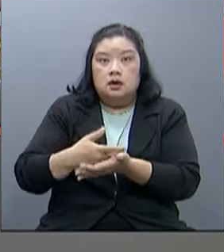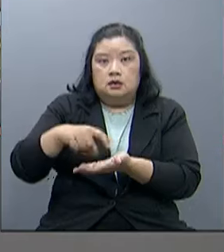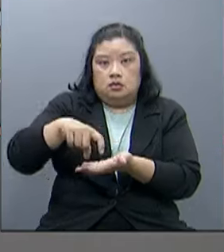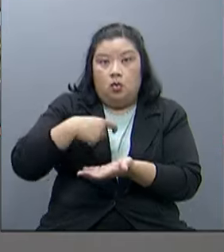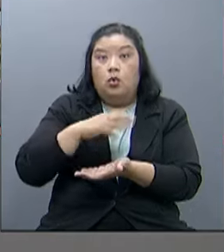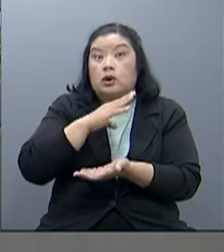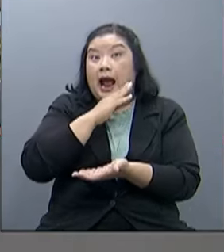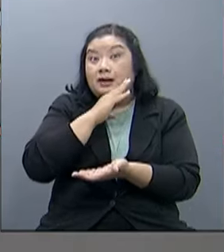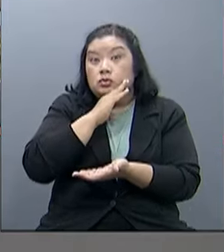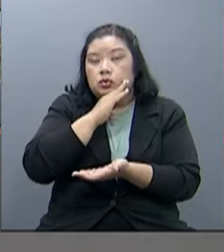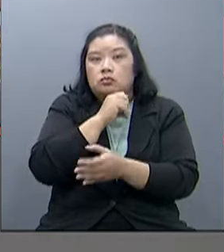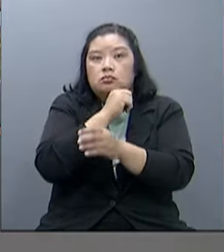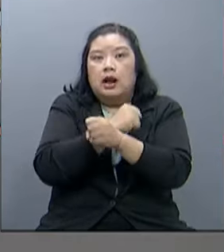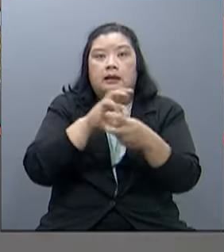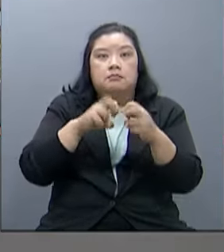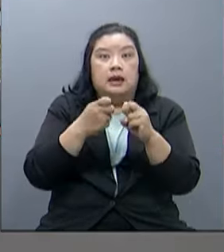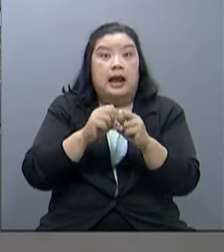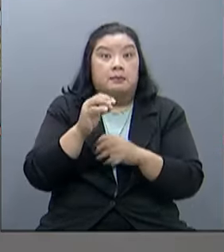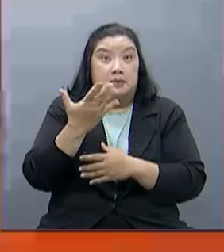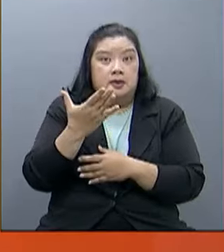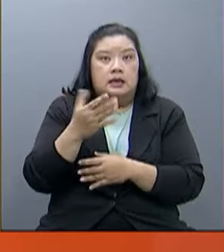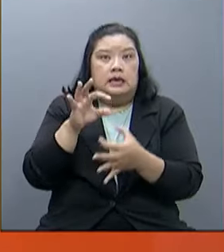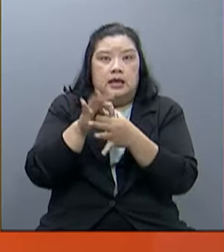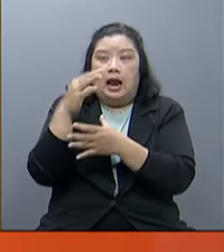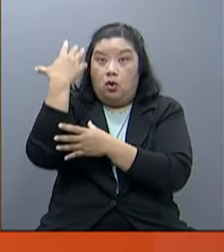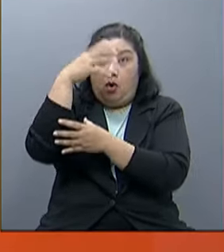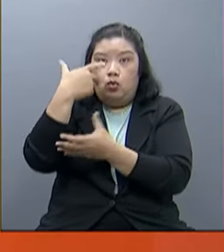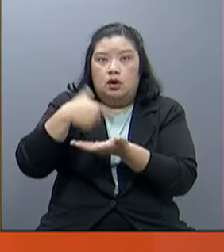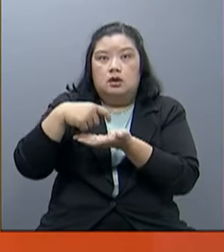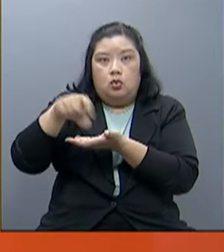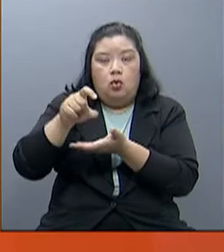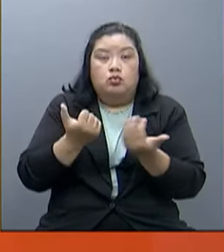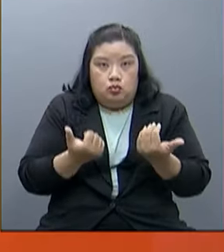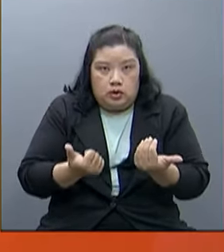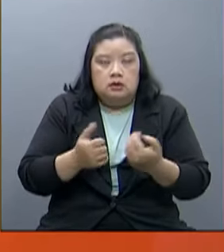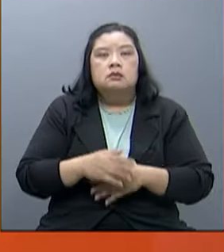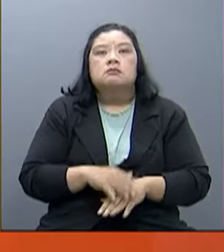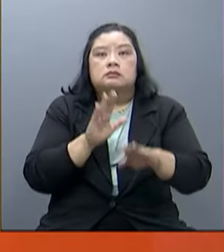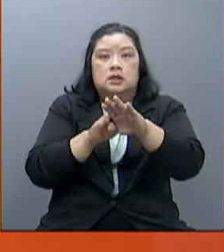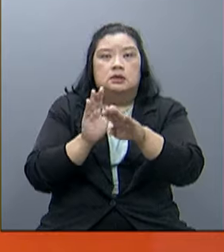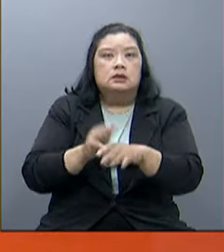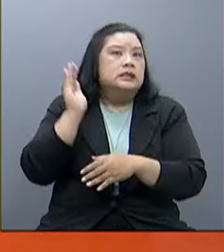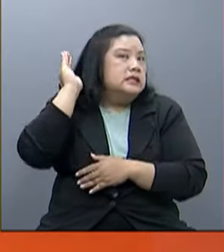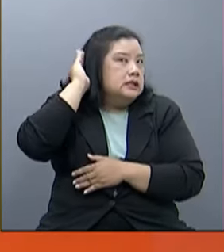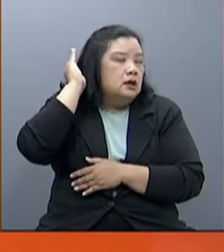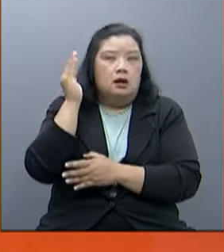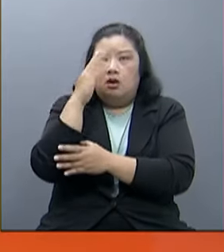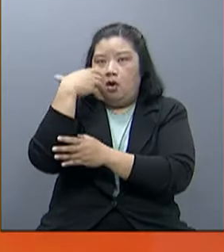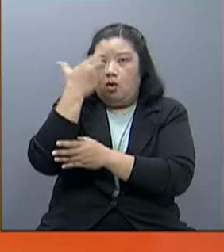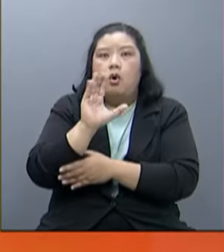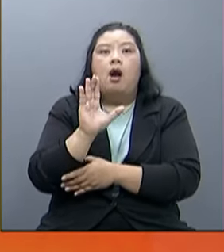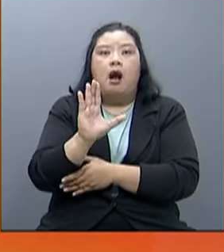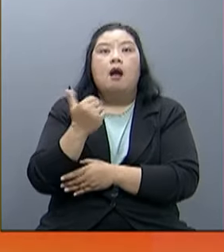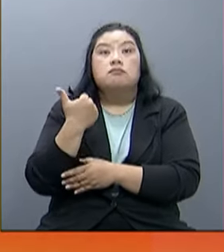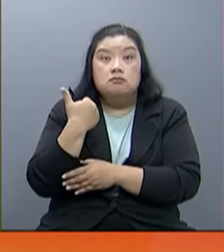สามารถปิดช่องโหวตในระบบได้ทางตำรวจไซเบอร์เองมีการเตือนประชาชนค่ะอย่าหลงเชื่อมิจฉาชีพที่ส่งข้อ